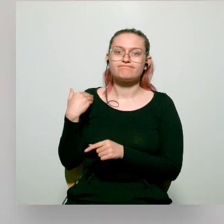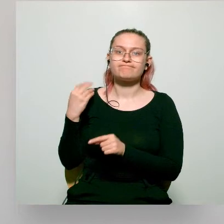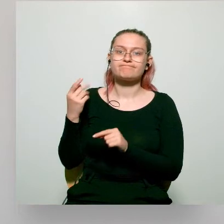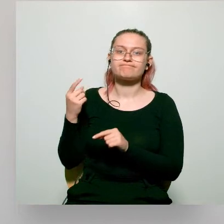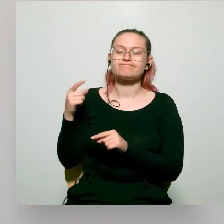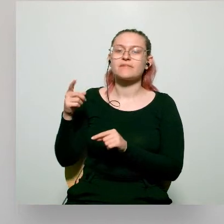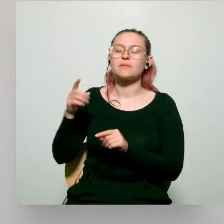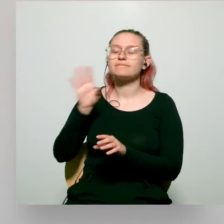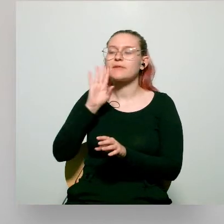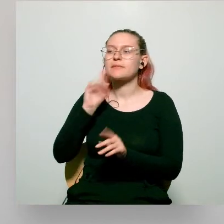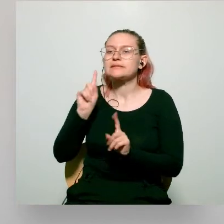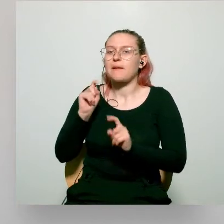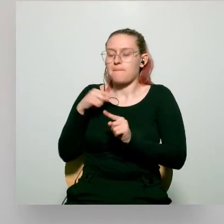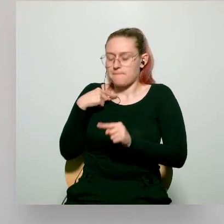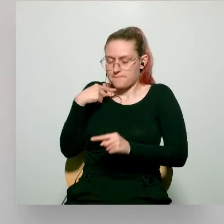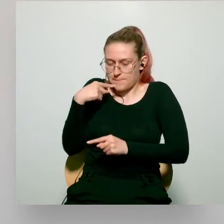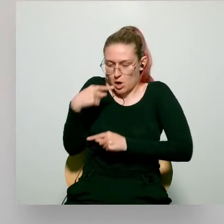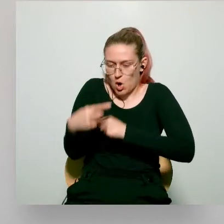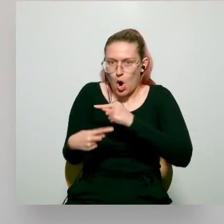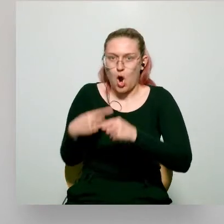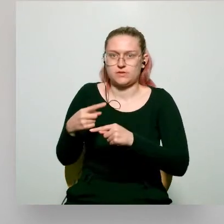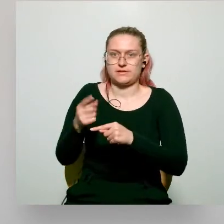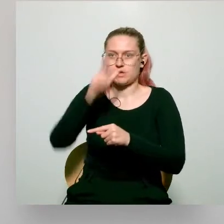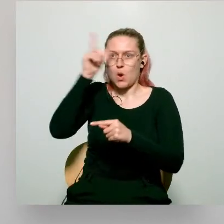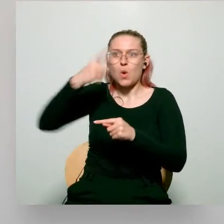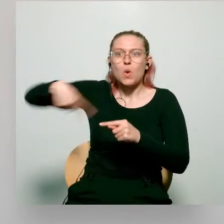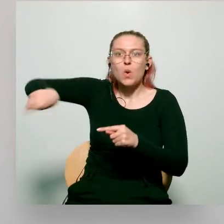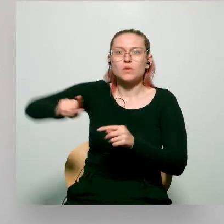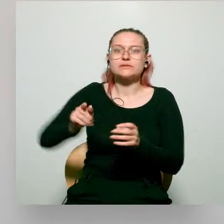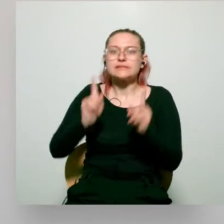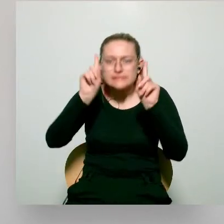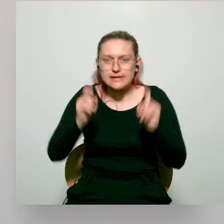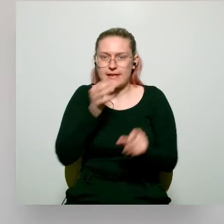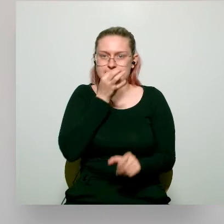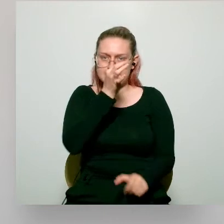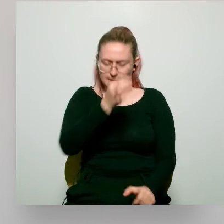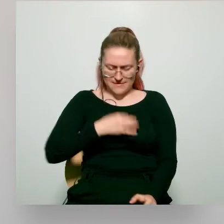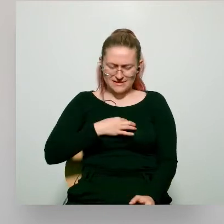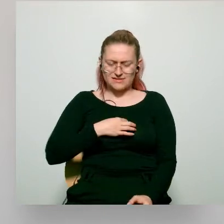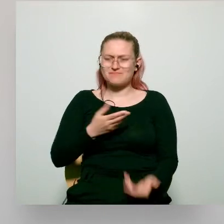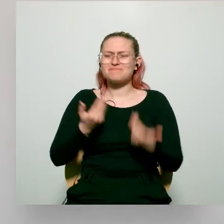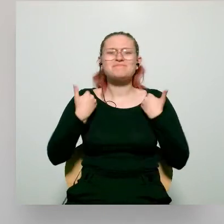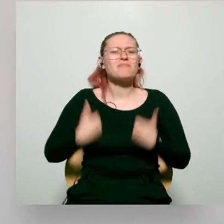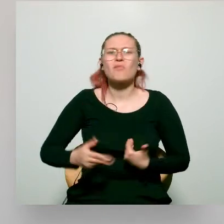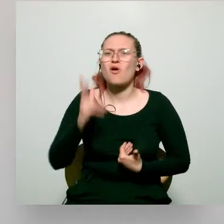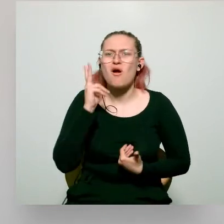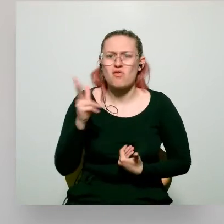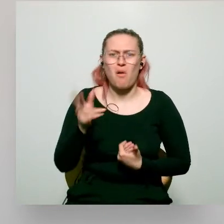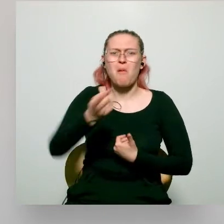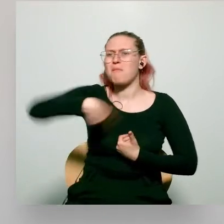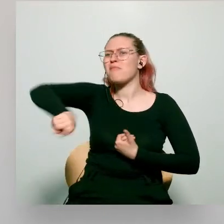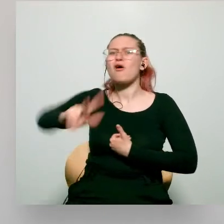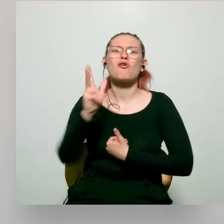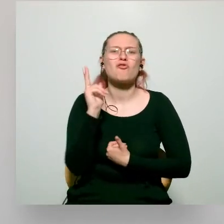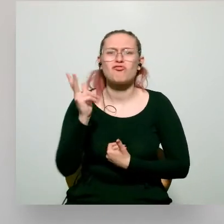pytanie, kim jesteśmy, dlaczego wszystko dzieje się tak, jak się dzieje, dlaczego ta wojna trwa i